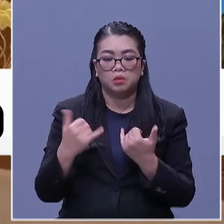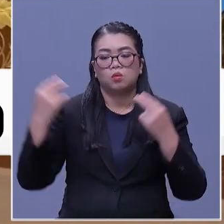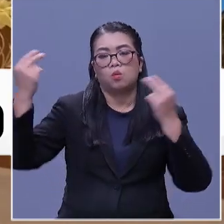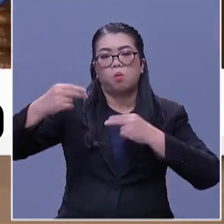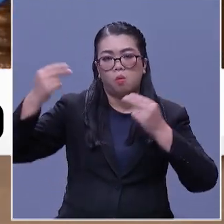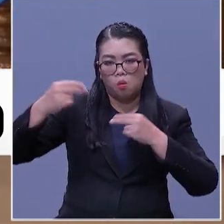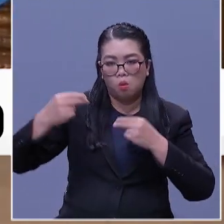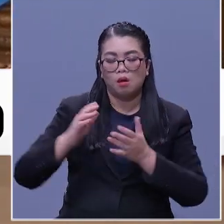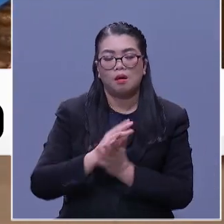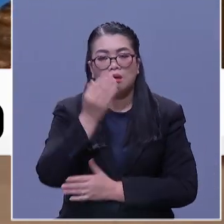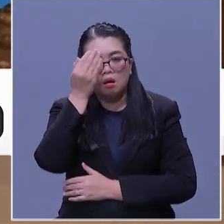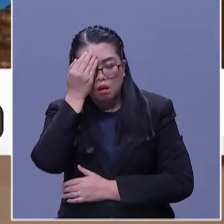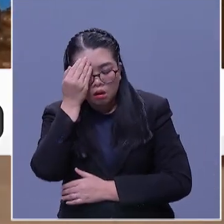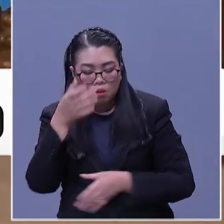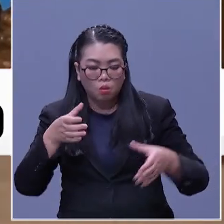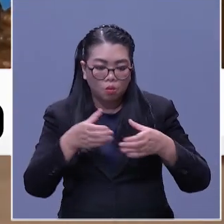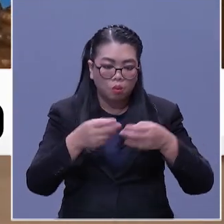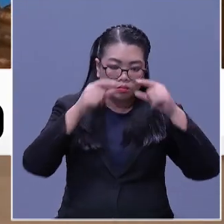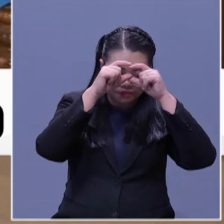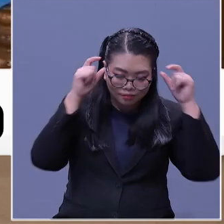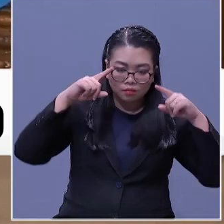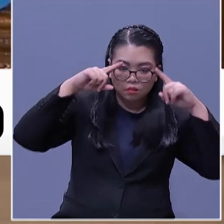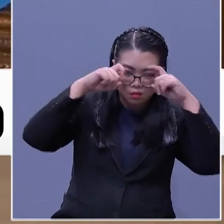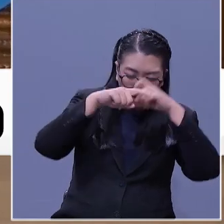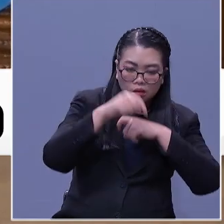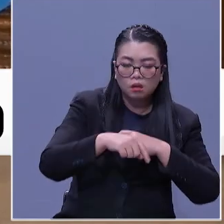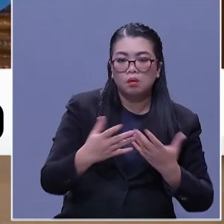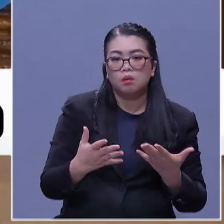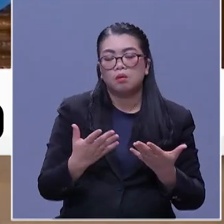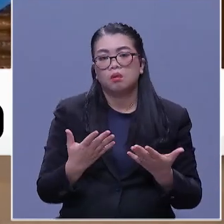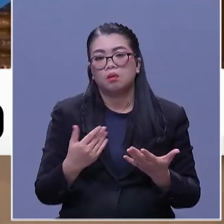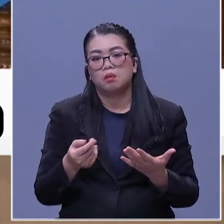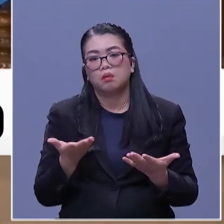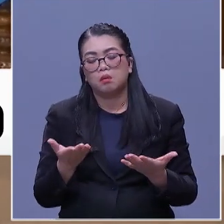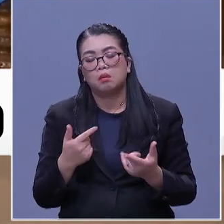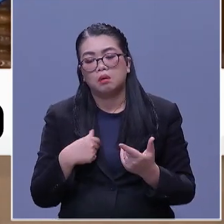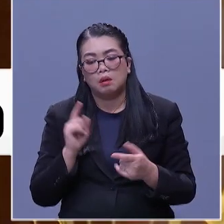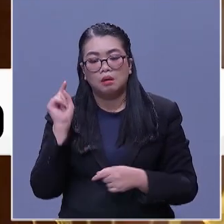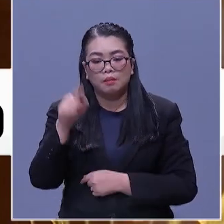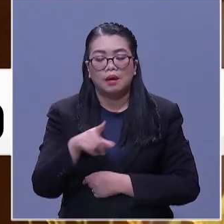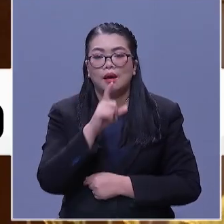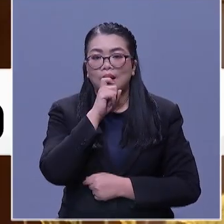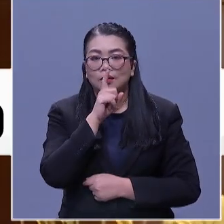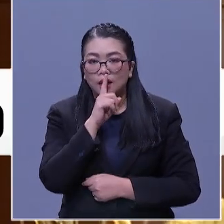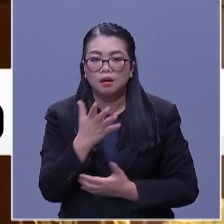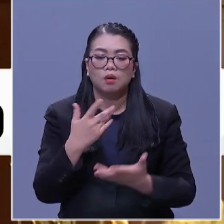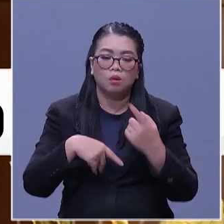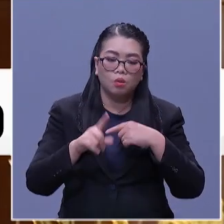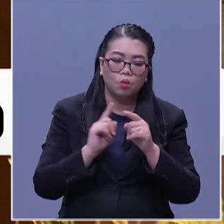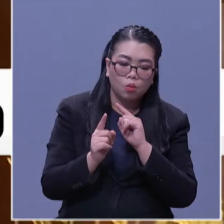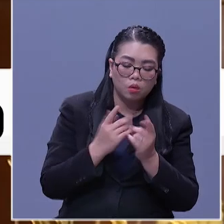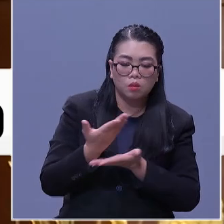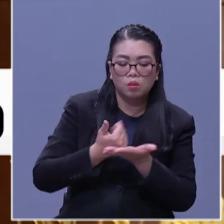รบระหว่างอิสราเอลกับกลุ่มฮามาสนะครับว่าหลังจากที่ท่านได้เดินทางไปกาตารไปหารือกับเชค